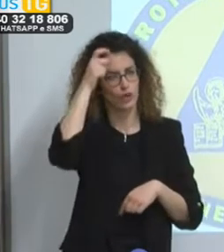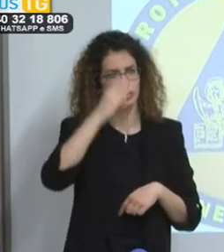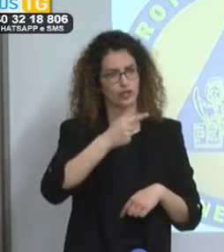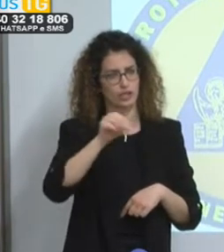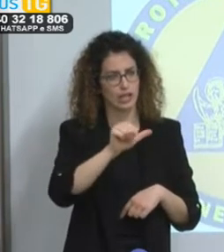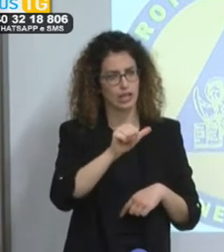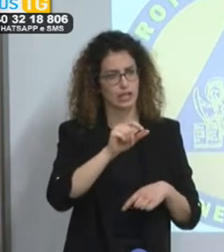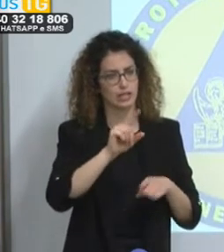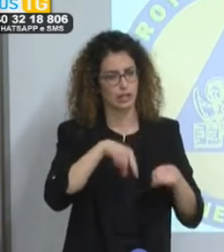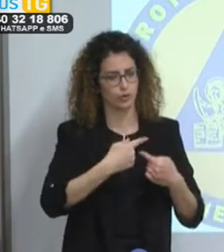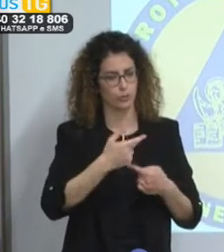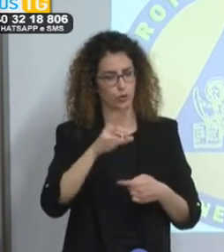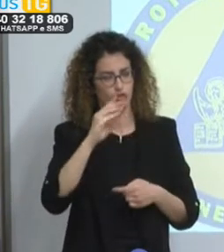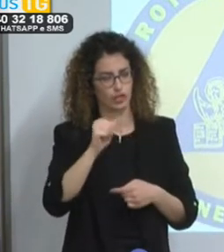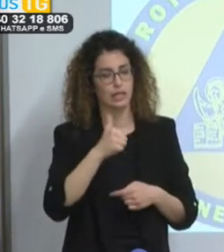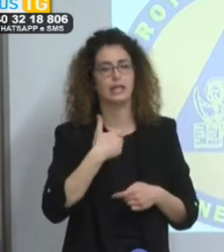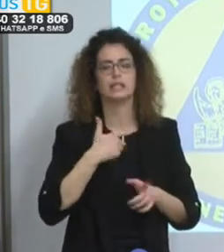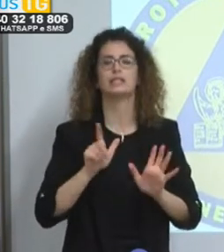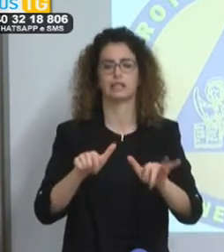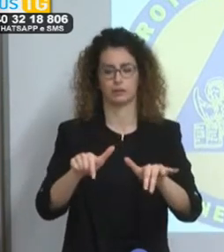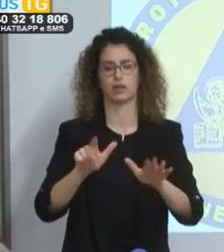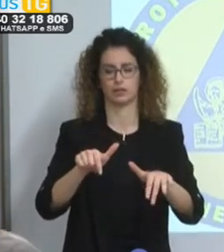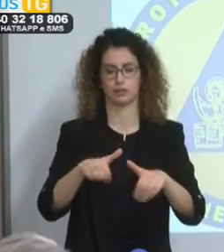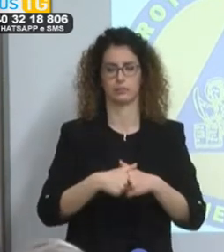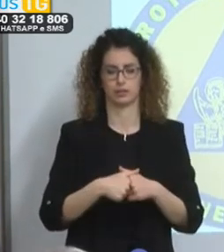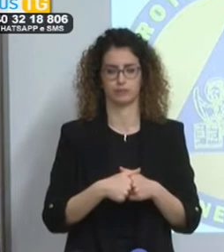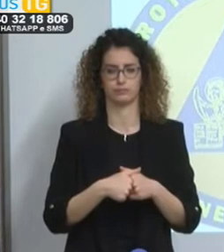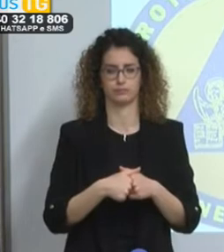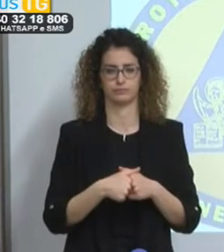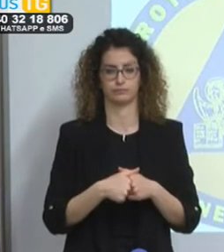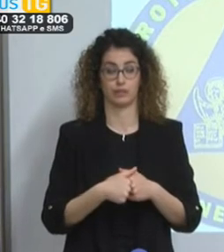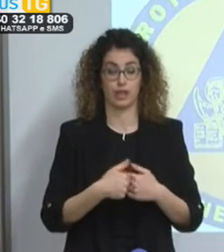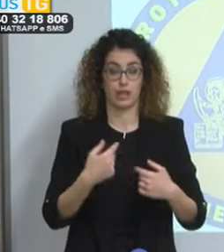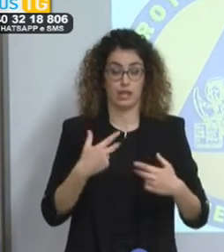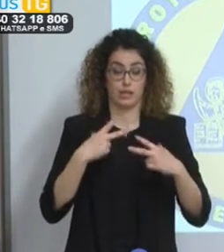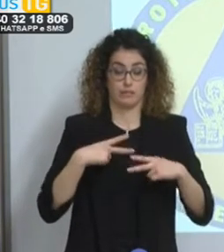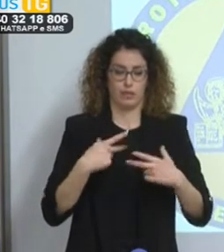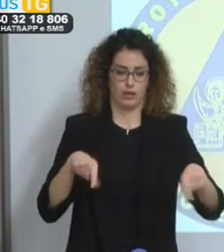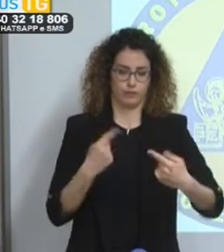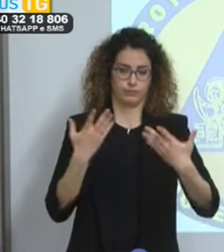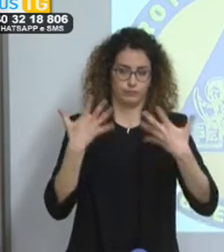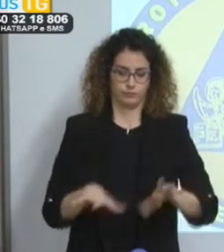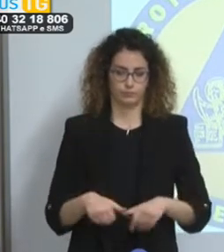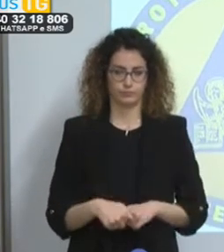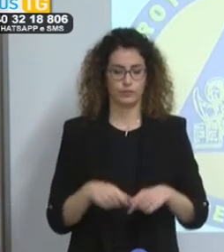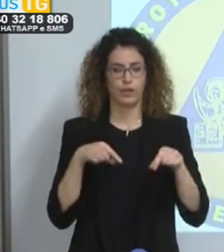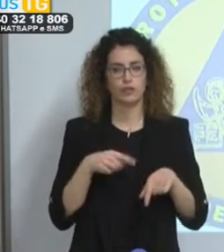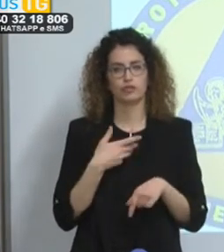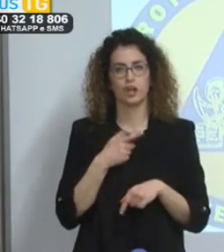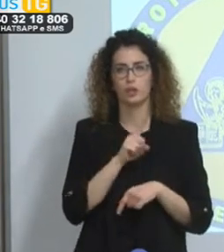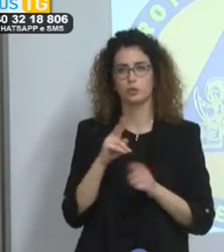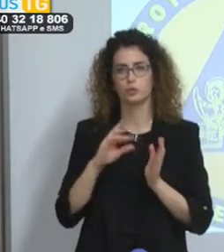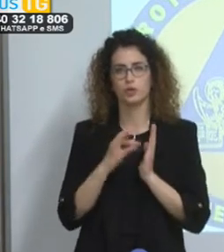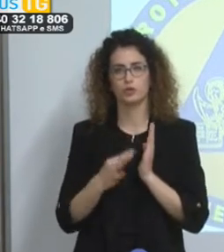dopo dovrà vedere il CTS? Sì, in settimana penso che sì, dovrebbe, io spero, chiudere questa sfida. Considerate che oggi abbiamo due giorni